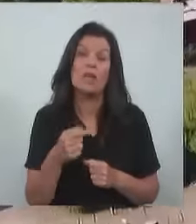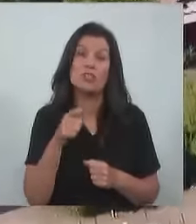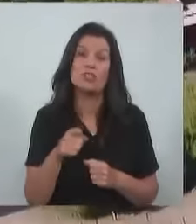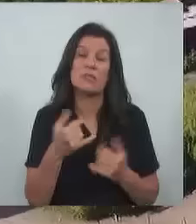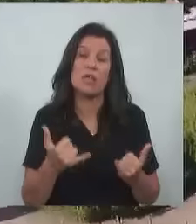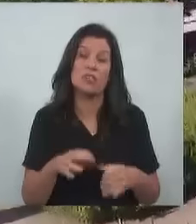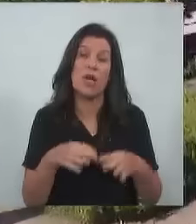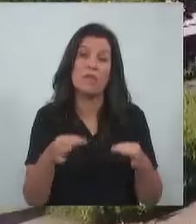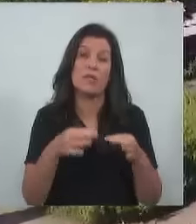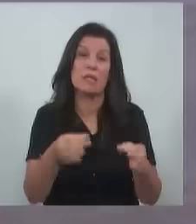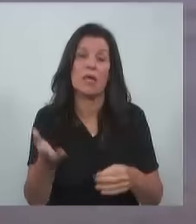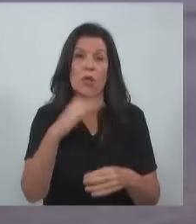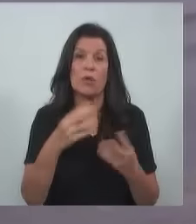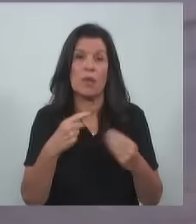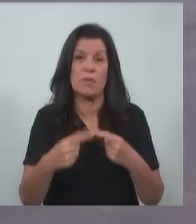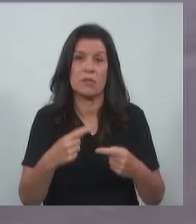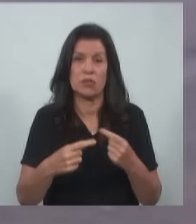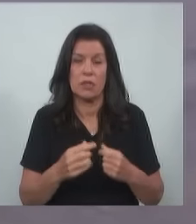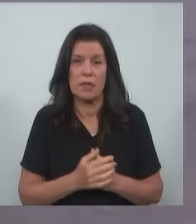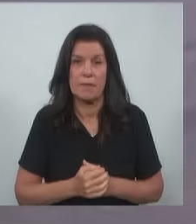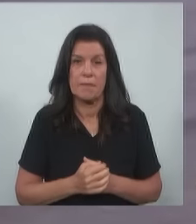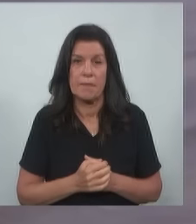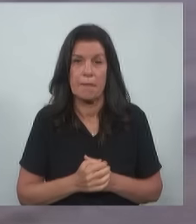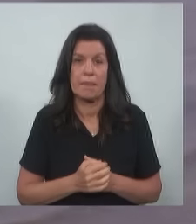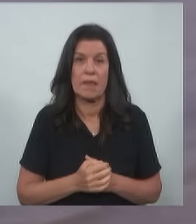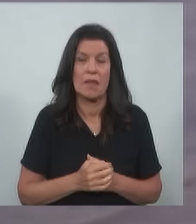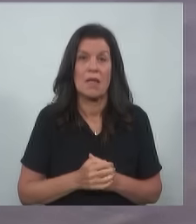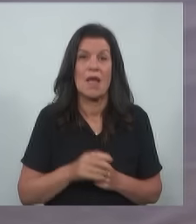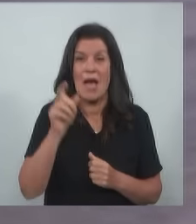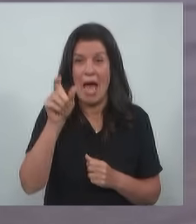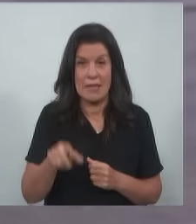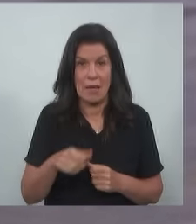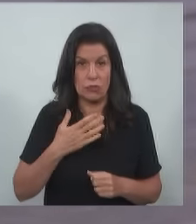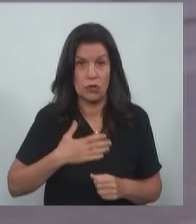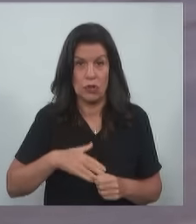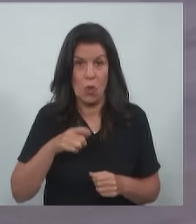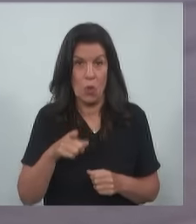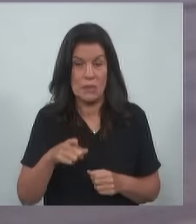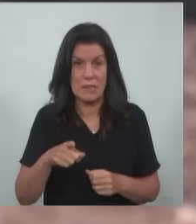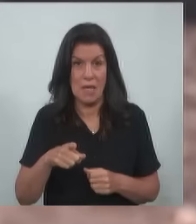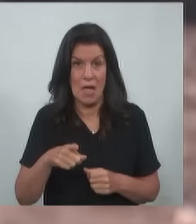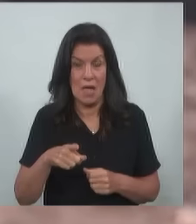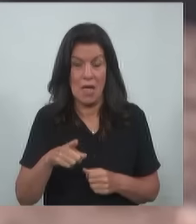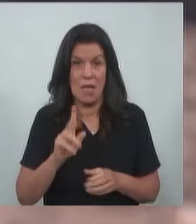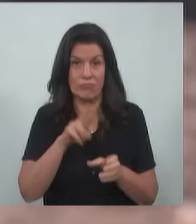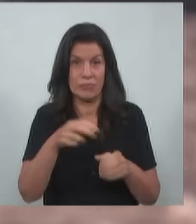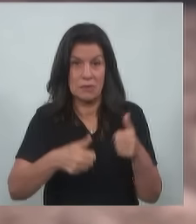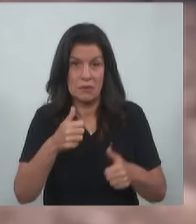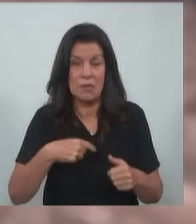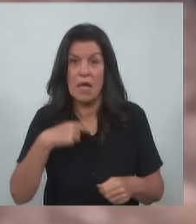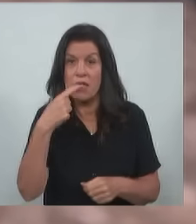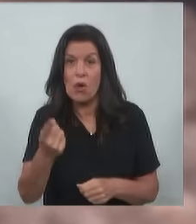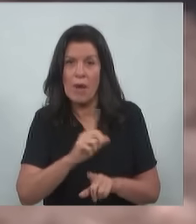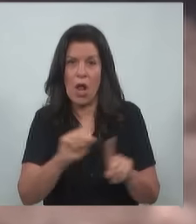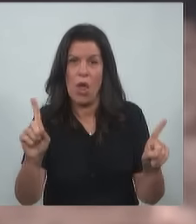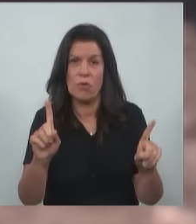אדם שמתעניין עכשיו במסמכי המכרז, אני אומר לו, אל תבוא. Don't. אל תיגש,